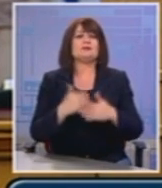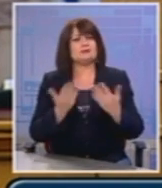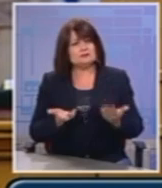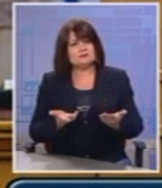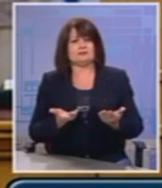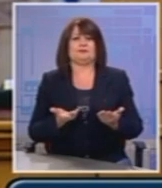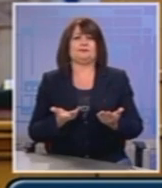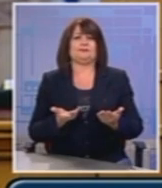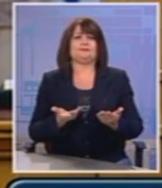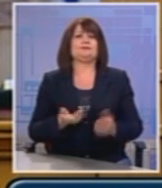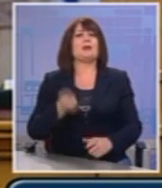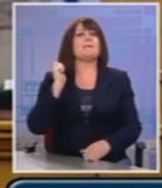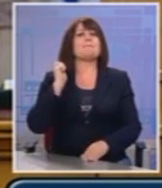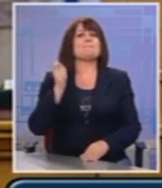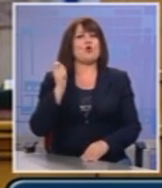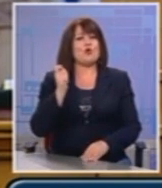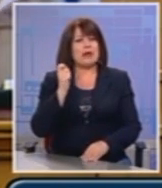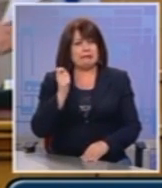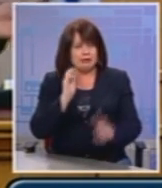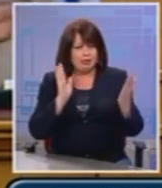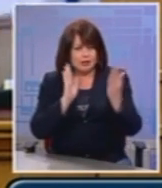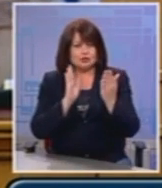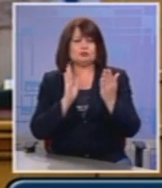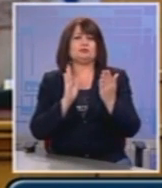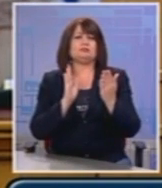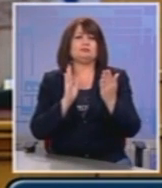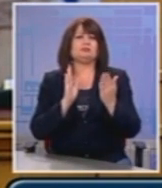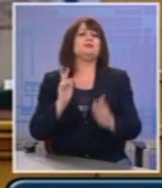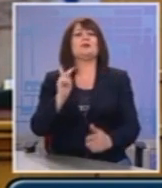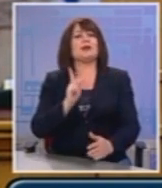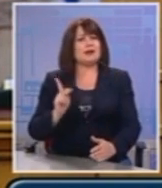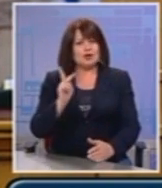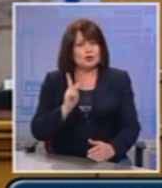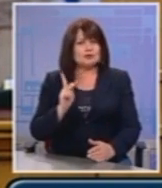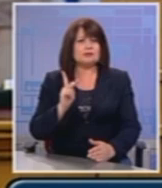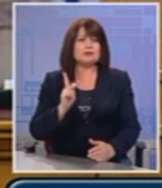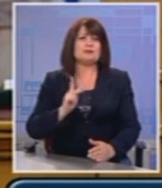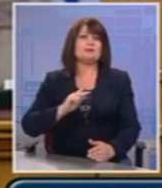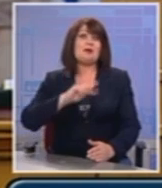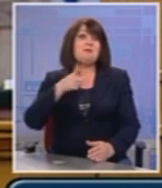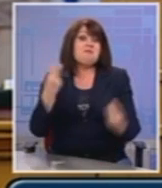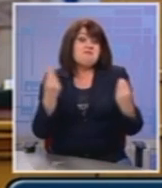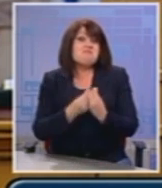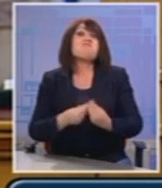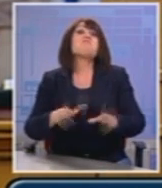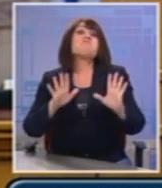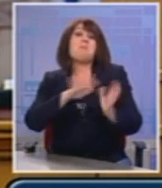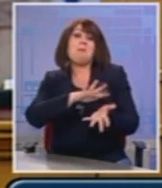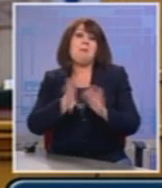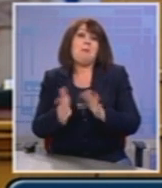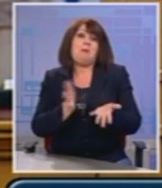είναι από πολιτικής πλευράς και κοινωνικής αντιφατικές σε